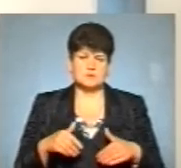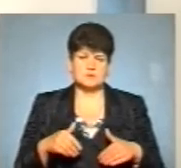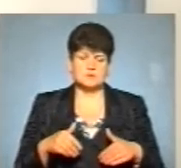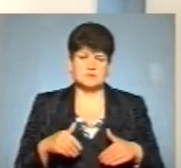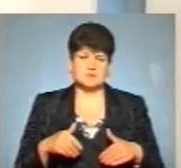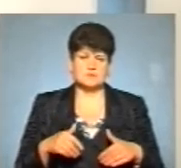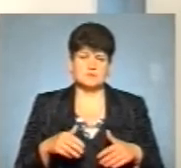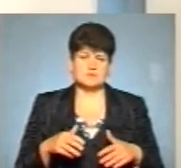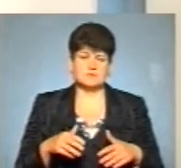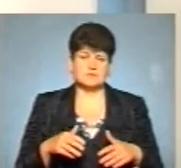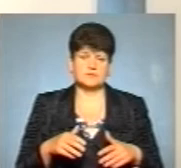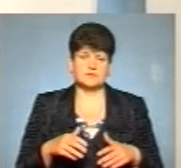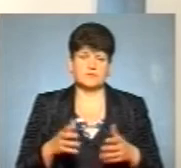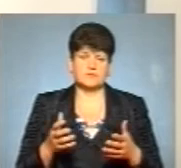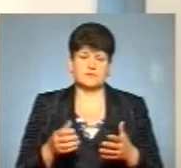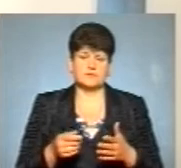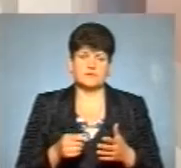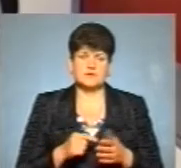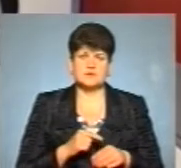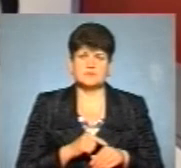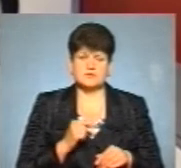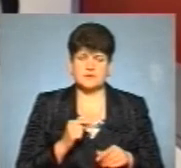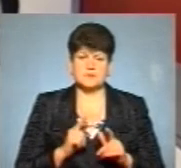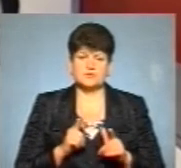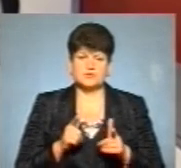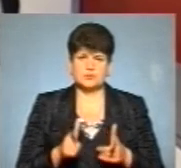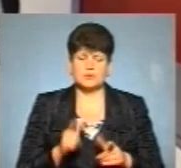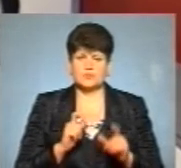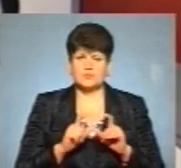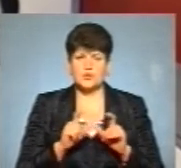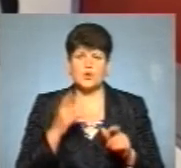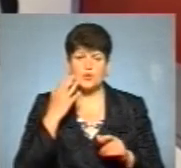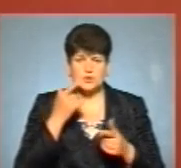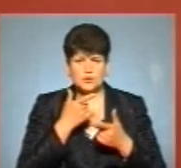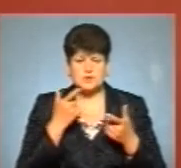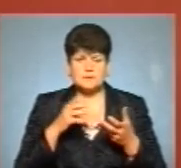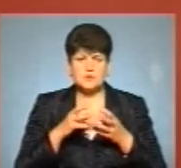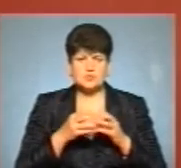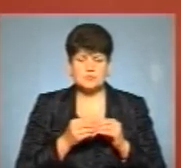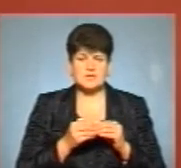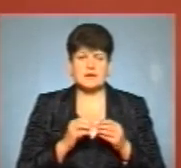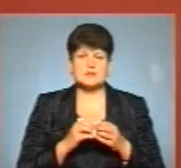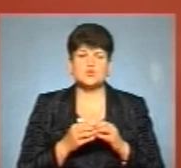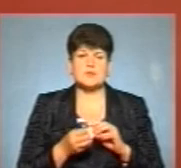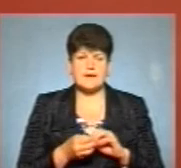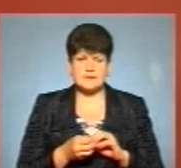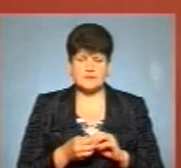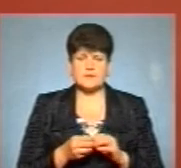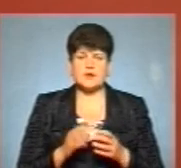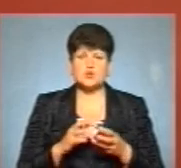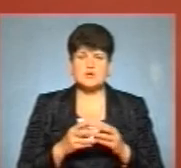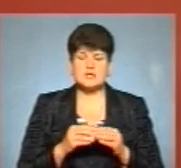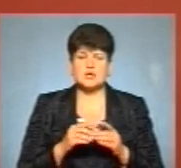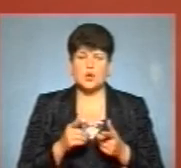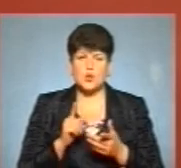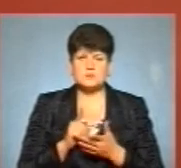і для вступу до вузу. Коли оголосять підсумки цьогорічних результатів зовнішнього незалежного? Результати обіцяють до початку